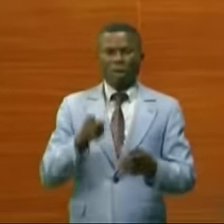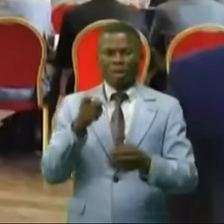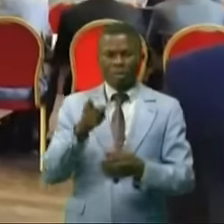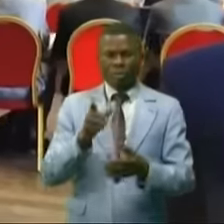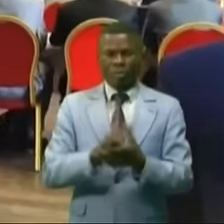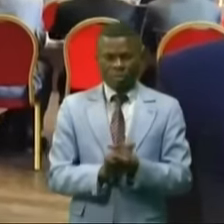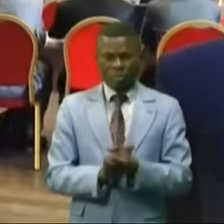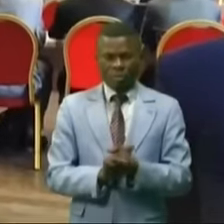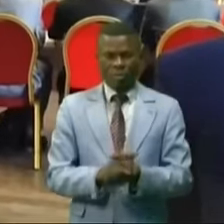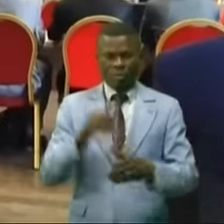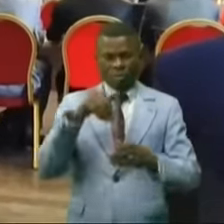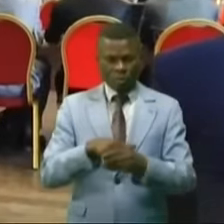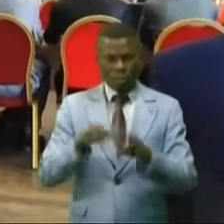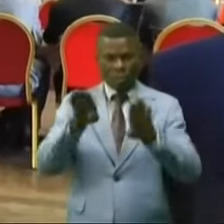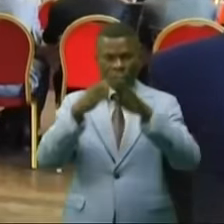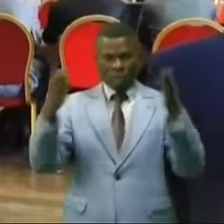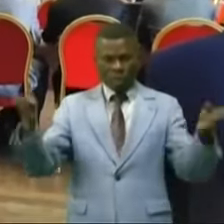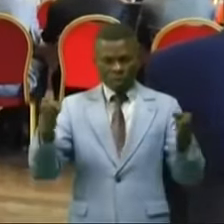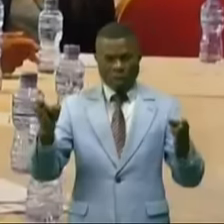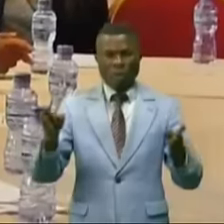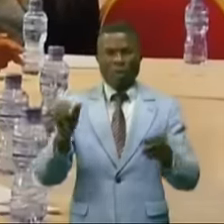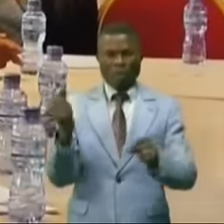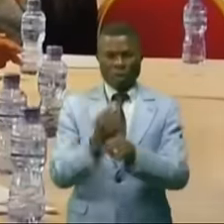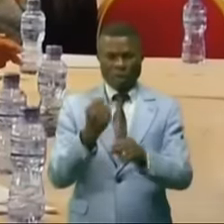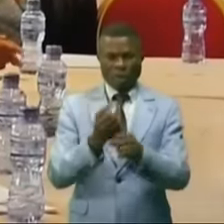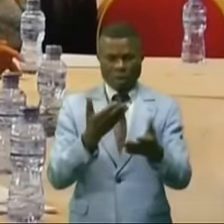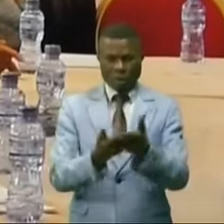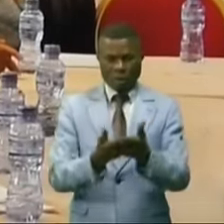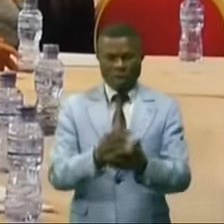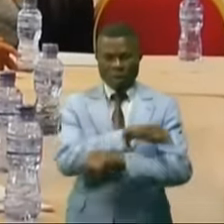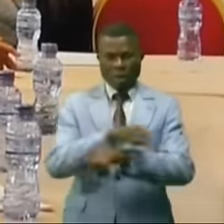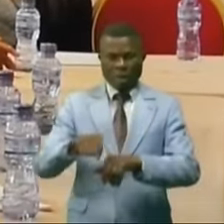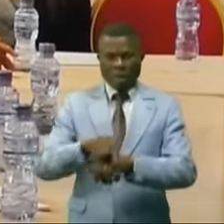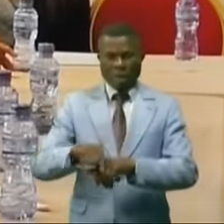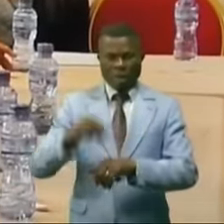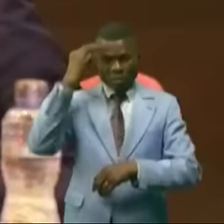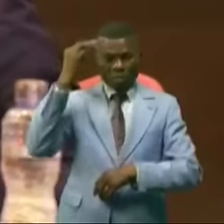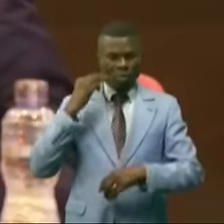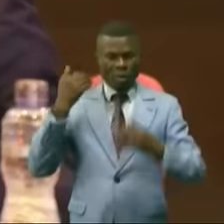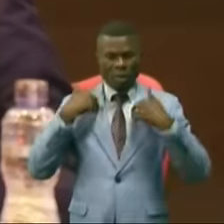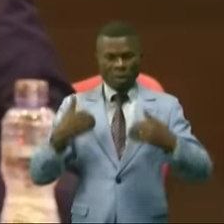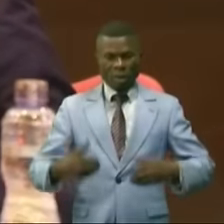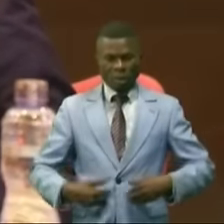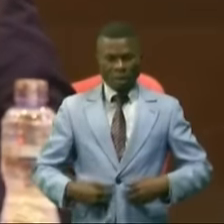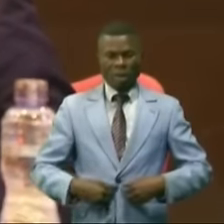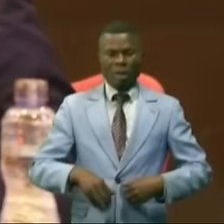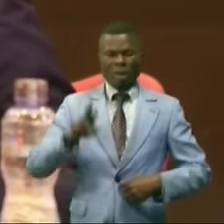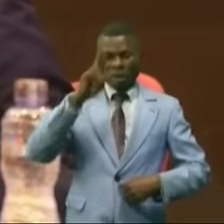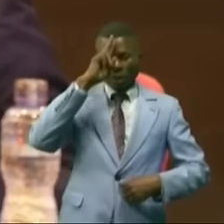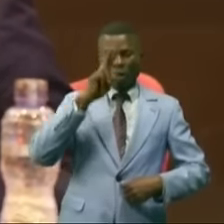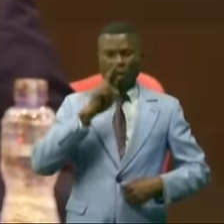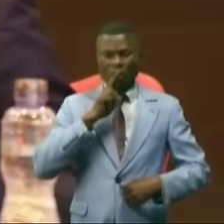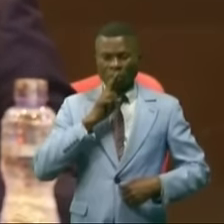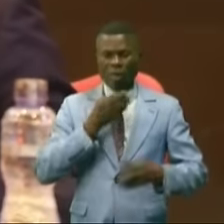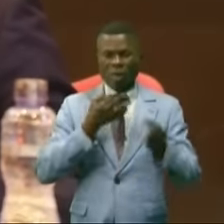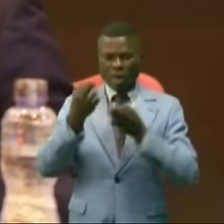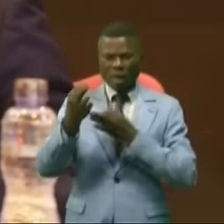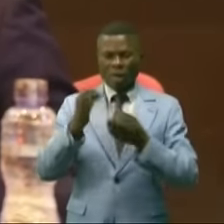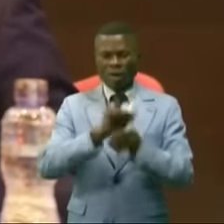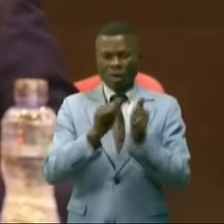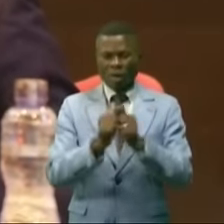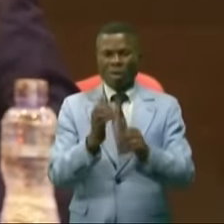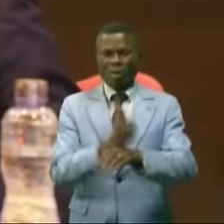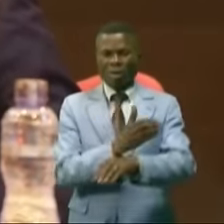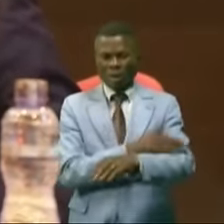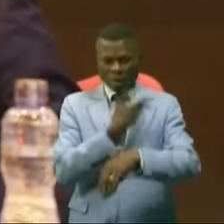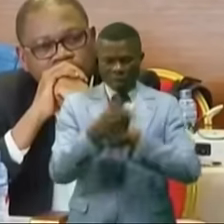Verstra-Hélène. Au cours de l'ouverture de cette revue, les directeurs des cabinets au ministère de la Santé, Romain Mouboueyaï, a brossé quelques avancées